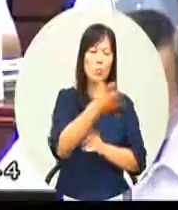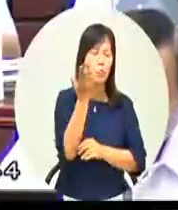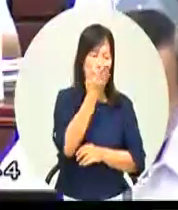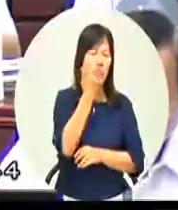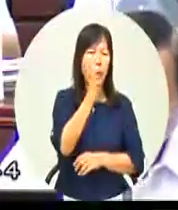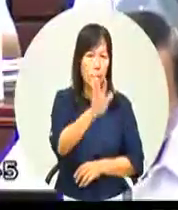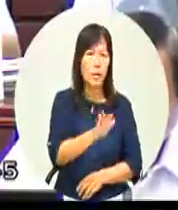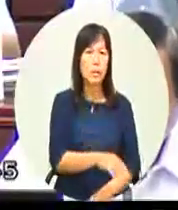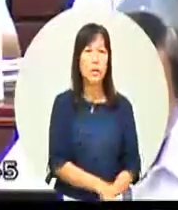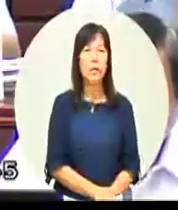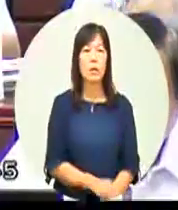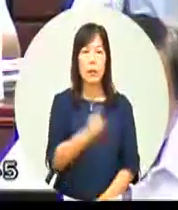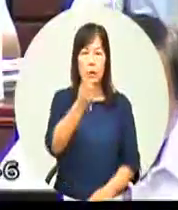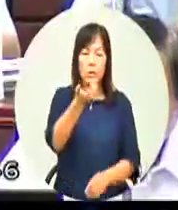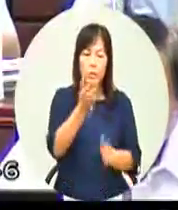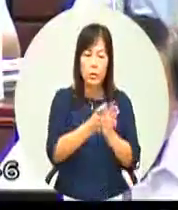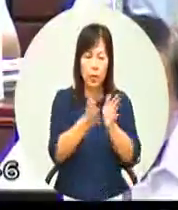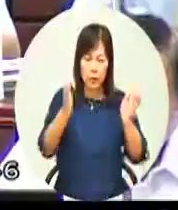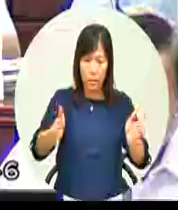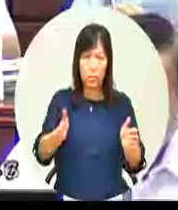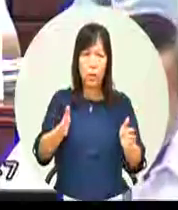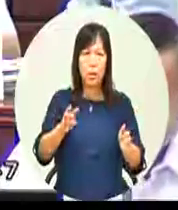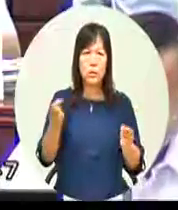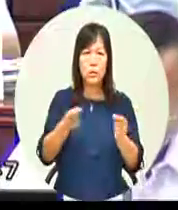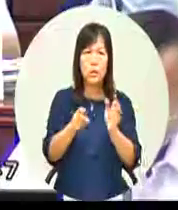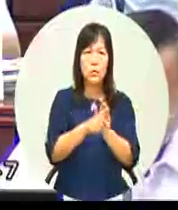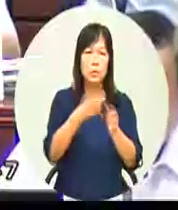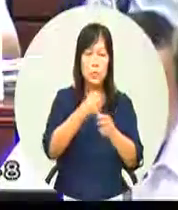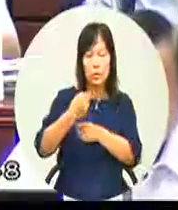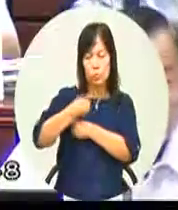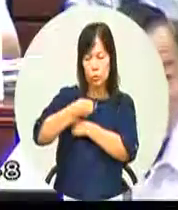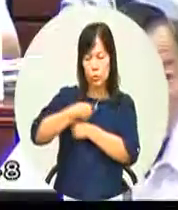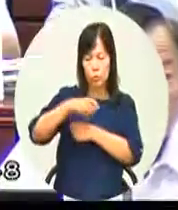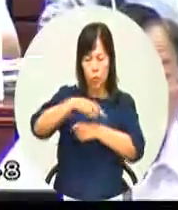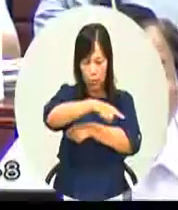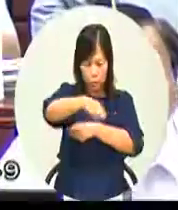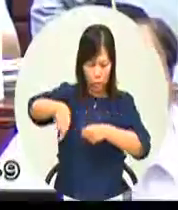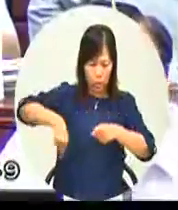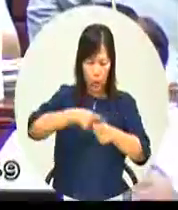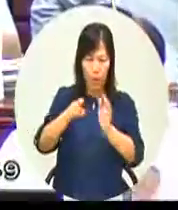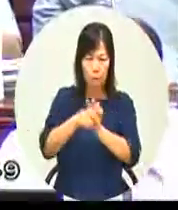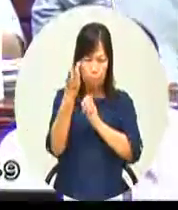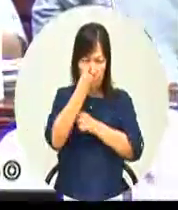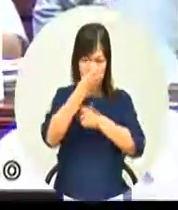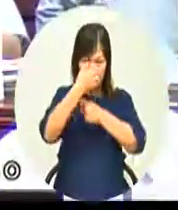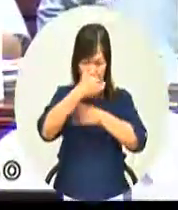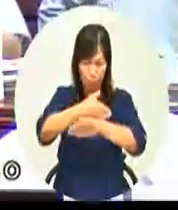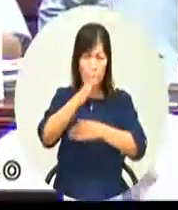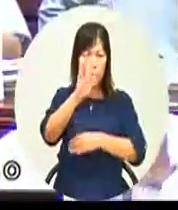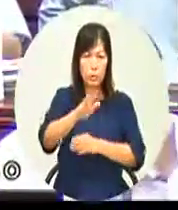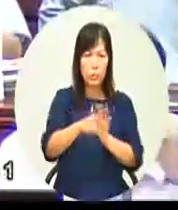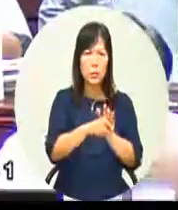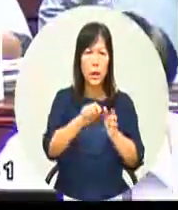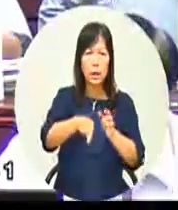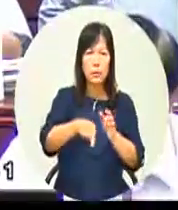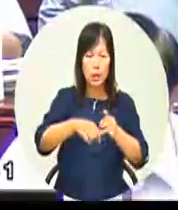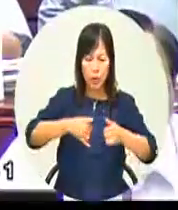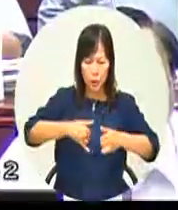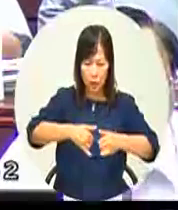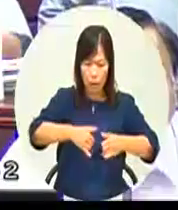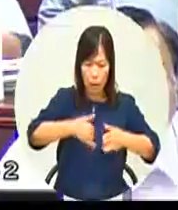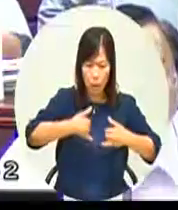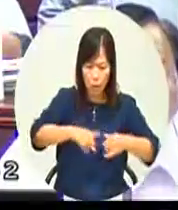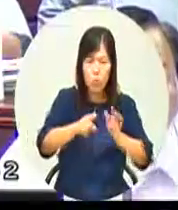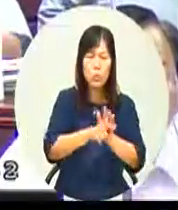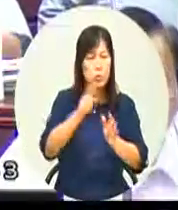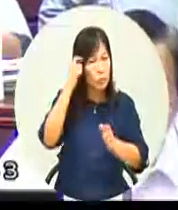段就是刚刚议员所指出来那个地方，应该是属于军方的范围，所以在管制。但那一段的这个 ACE 的道路，应该都算